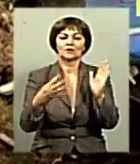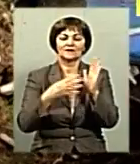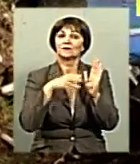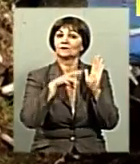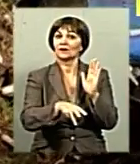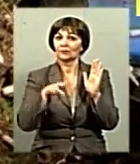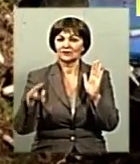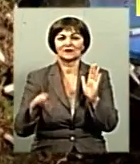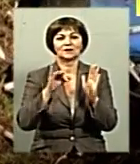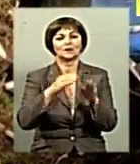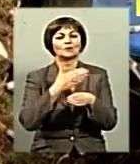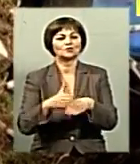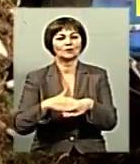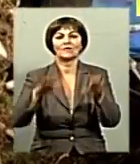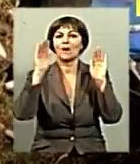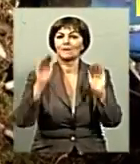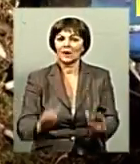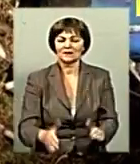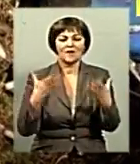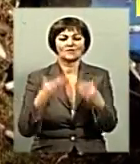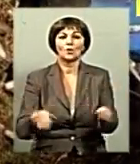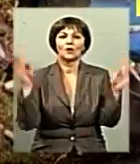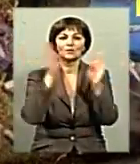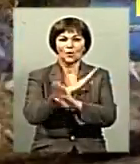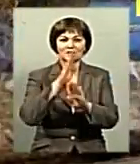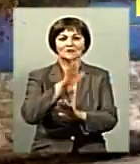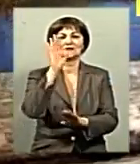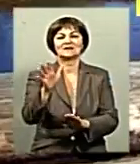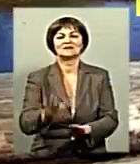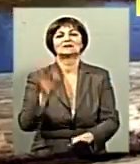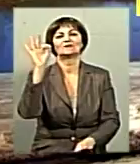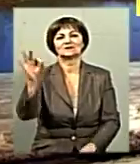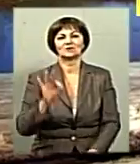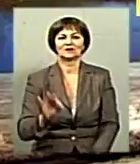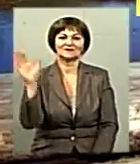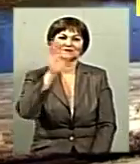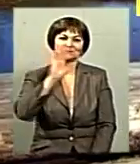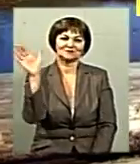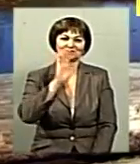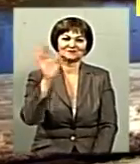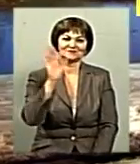749 міліметрів і поступово падатиме. Вологість повітря 50%.